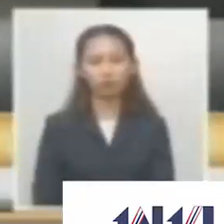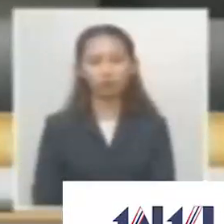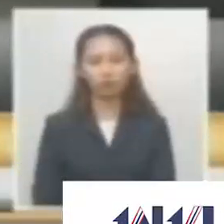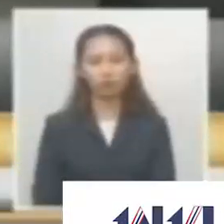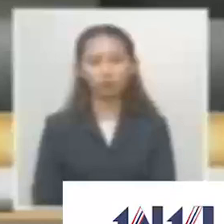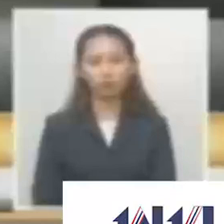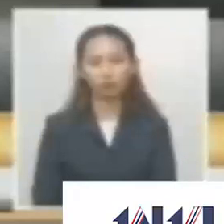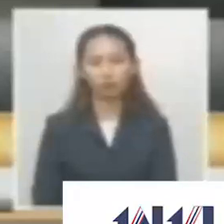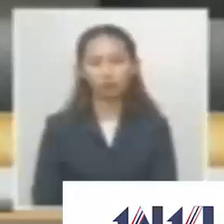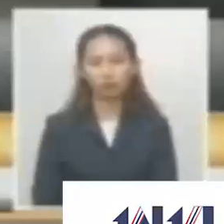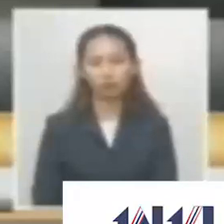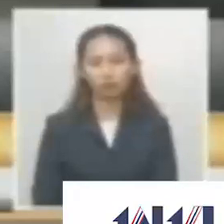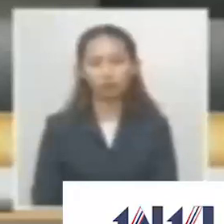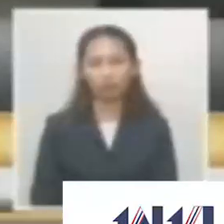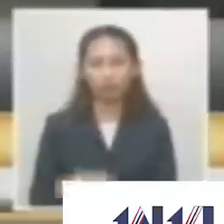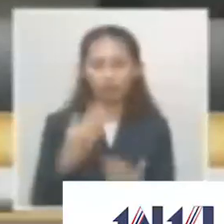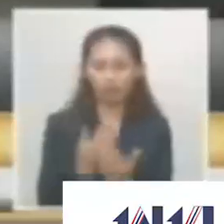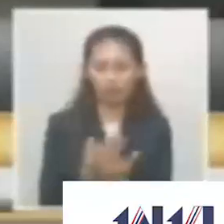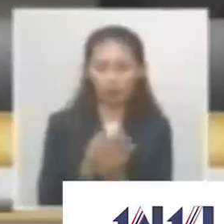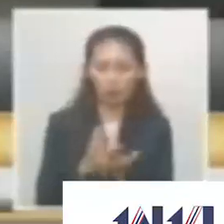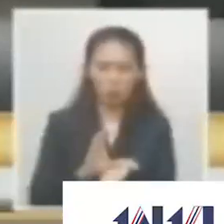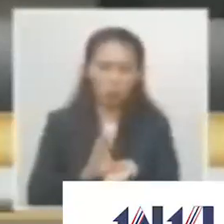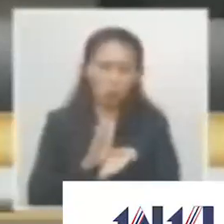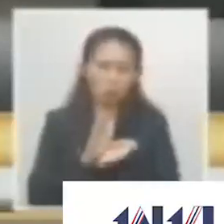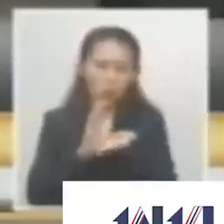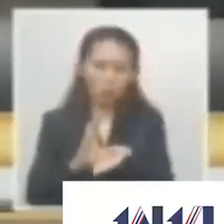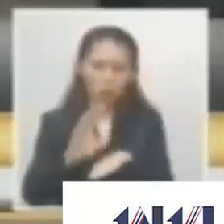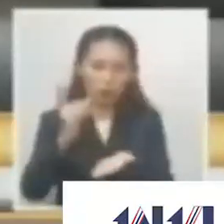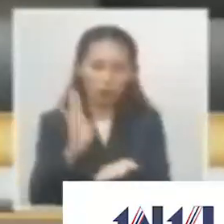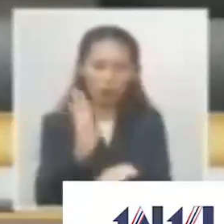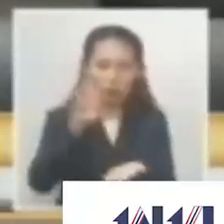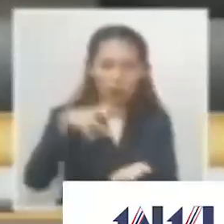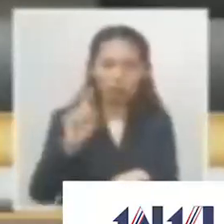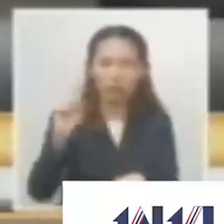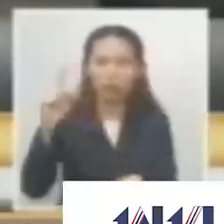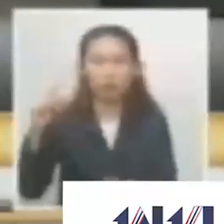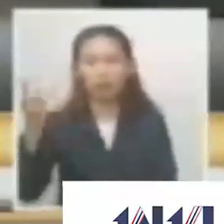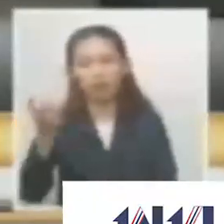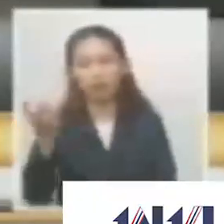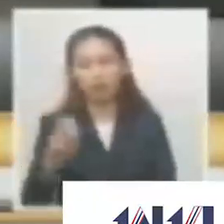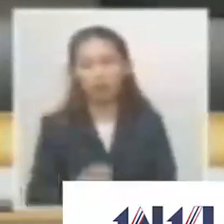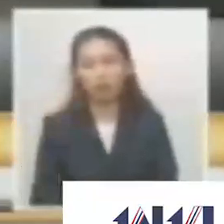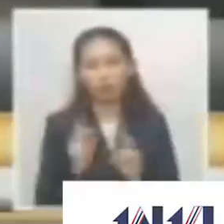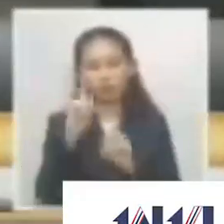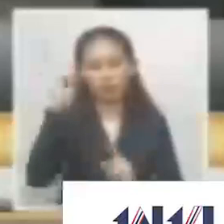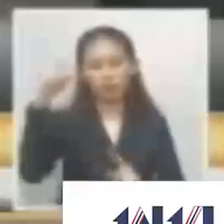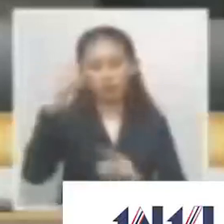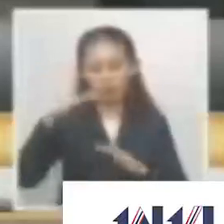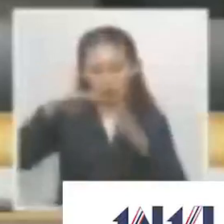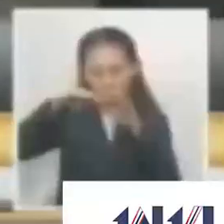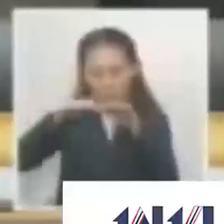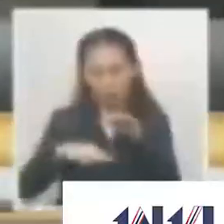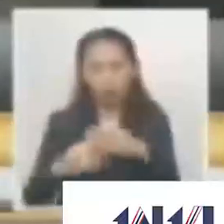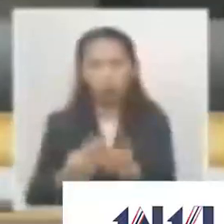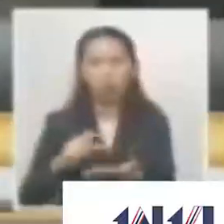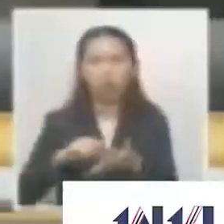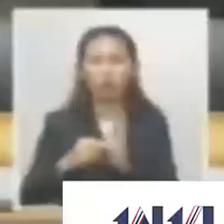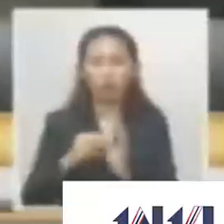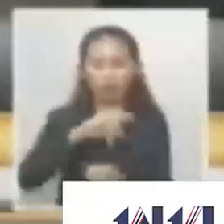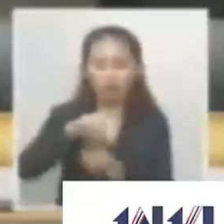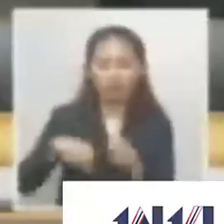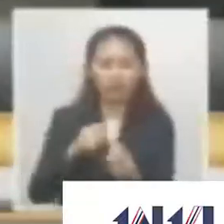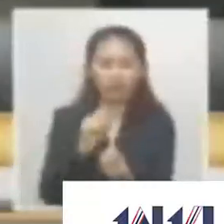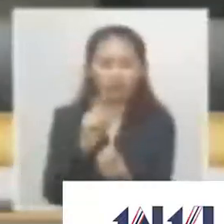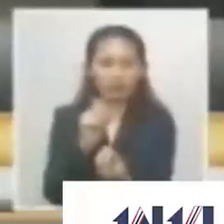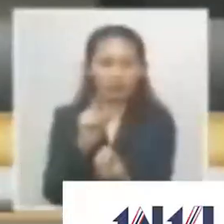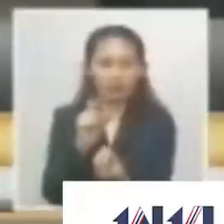การลงทุนใหม่ๆก็น้อยมันเป็นไปตามหมดนะครับข้อสุดท้ายนะครับการท่องเที่ยวที่ลดลงนะครับคือเศรษฐกิจไม่ดีแล้วค่าเงินบาทแข็ง